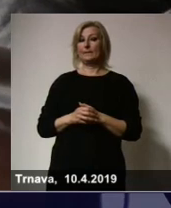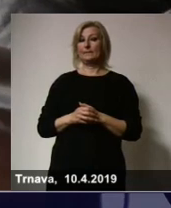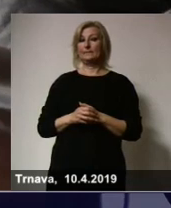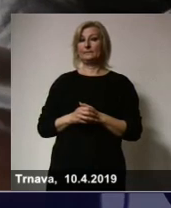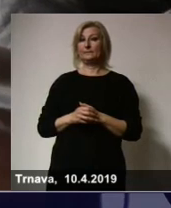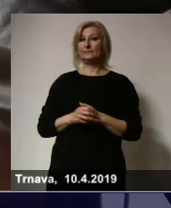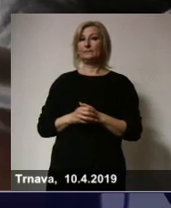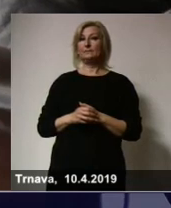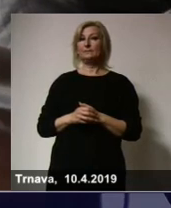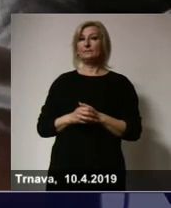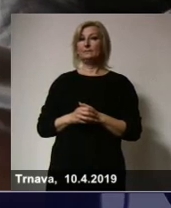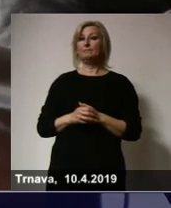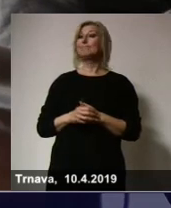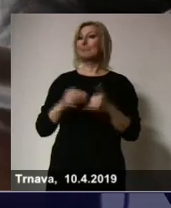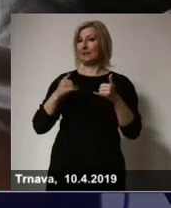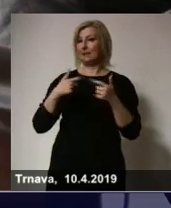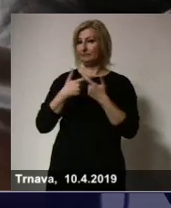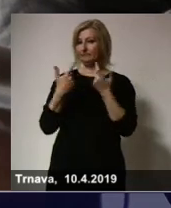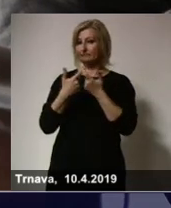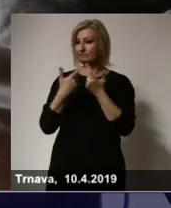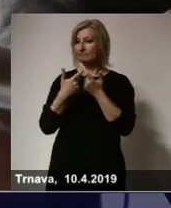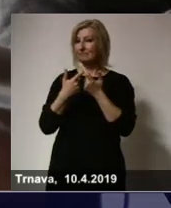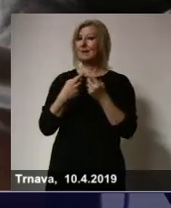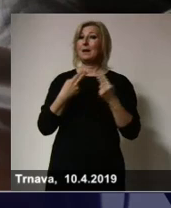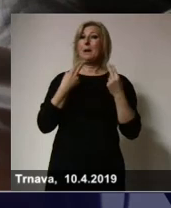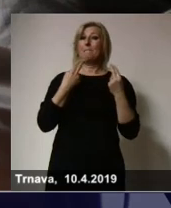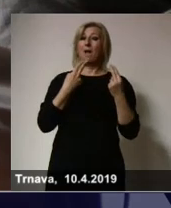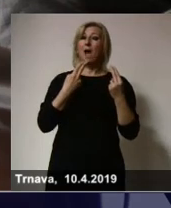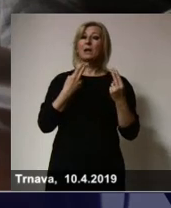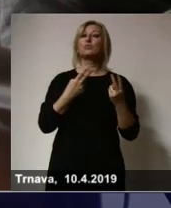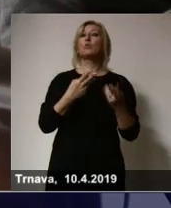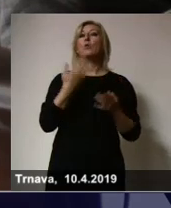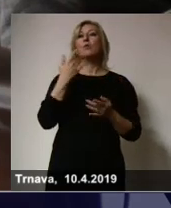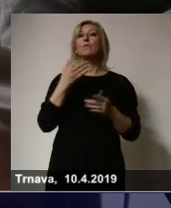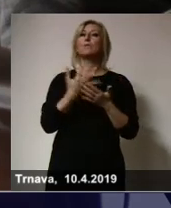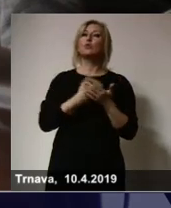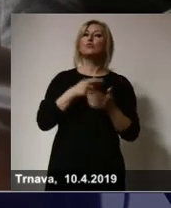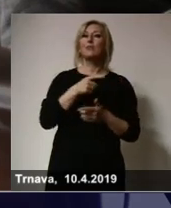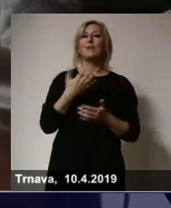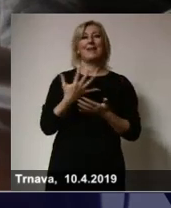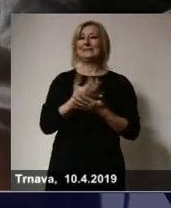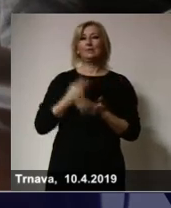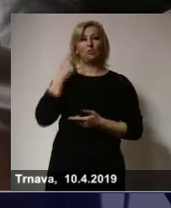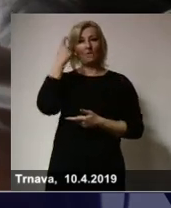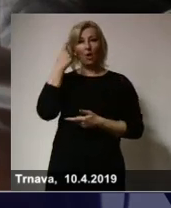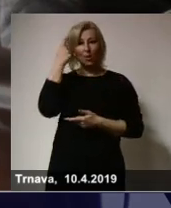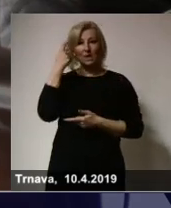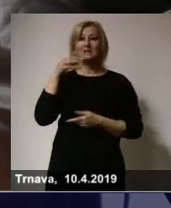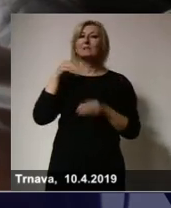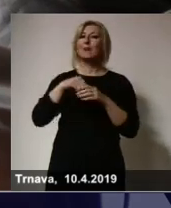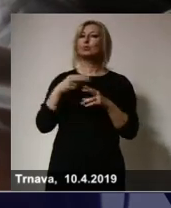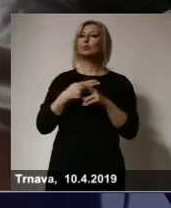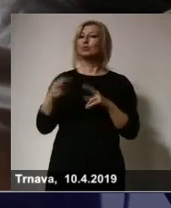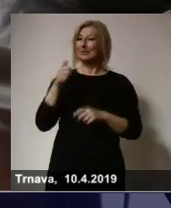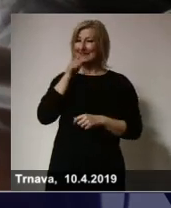ktorý opíšem. Zverením správy majetku nehnuteľnosť minulosti bola využívaná neziskovou organizáciou Čistý deň a